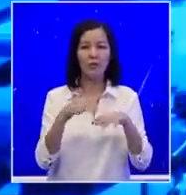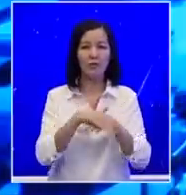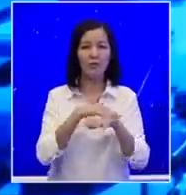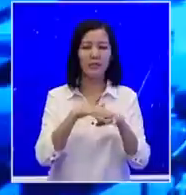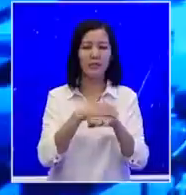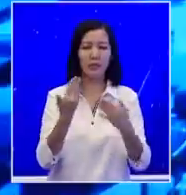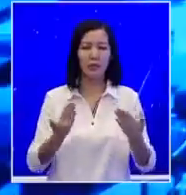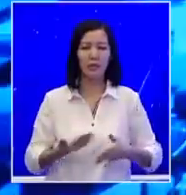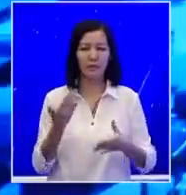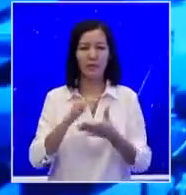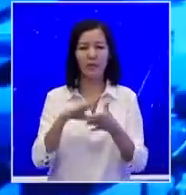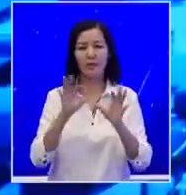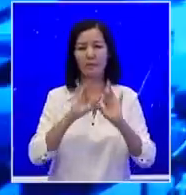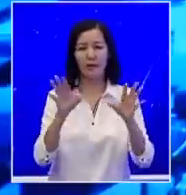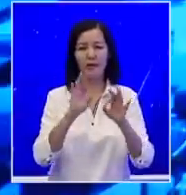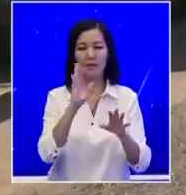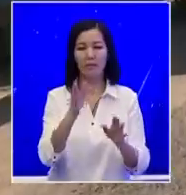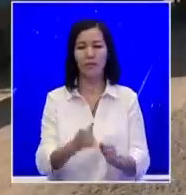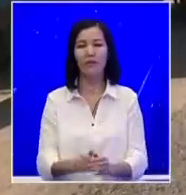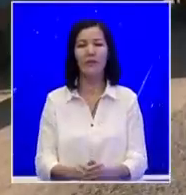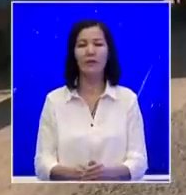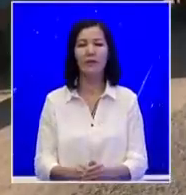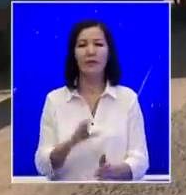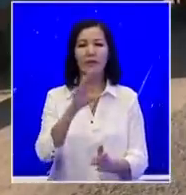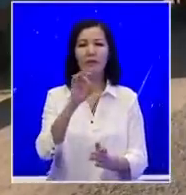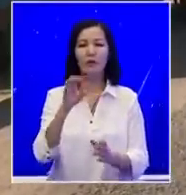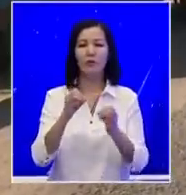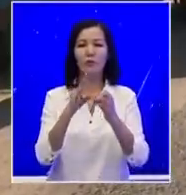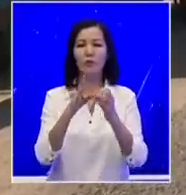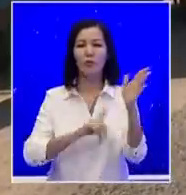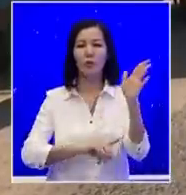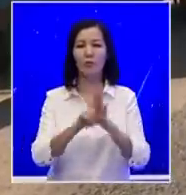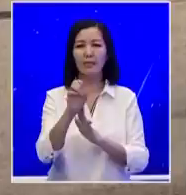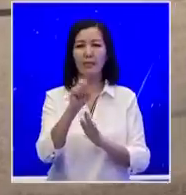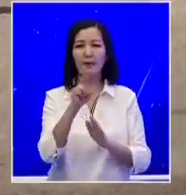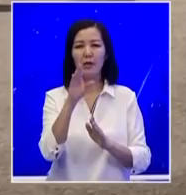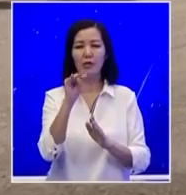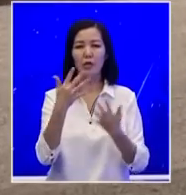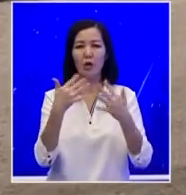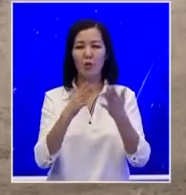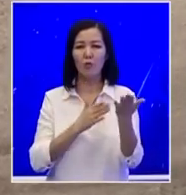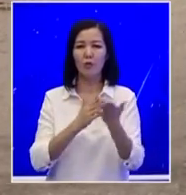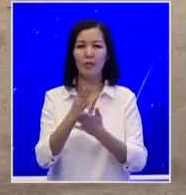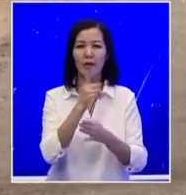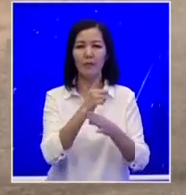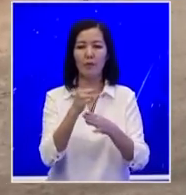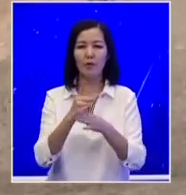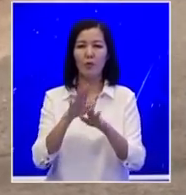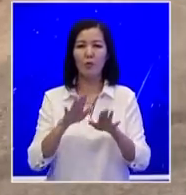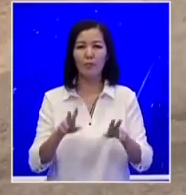ауылдың тыныс-тіршілігімен танысып қайтты. Сәуірдің 14-нен бері Ақши ауылының кіреберісіне қойылған блок